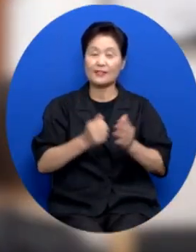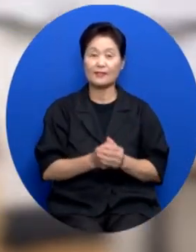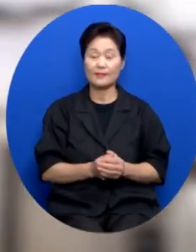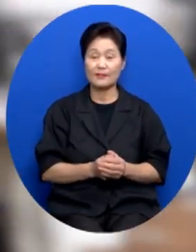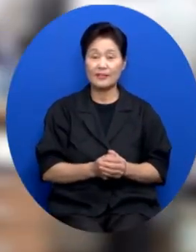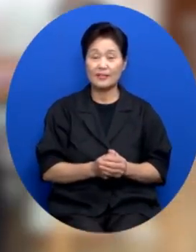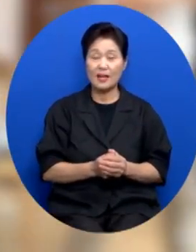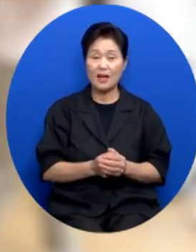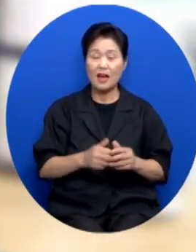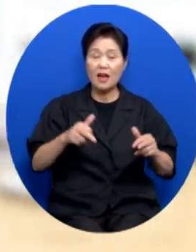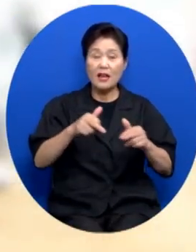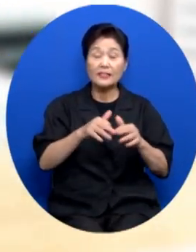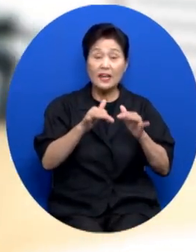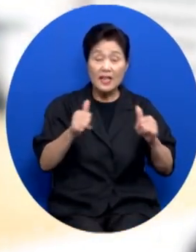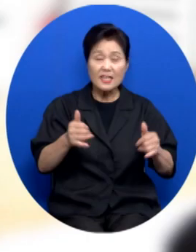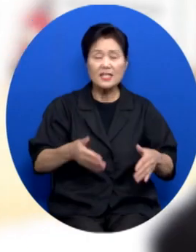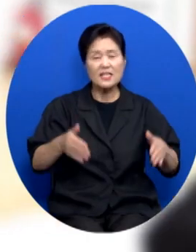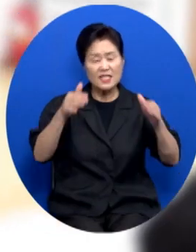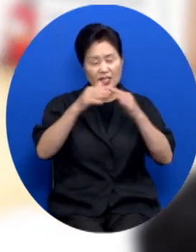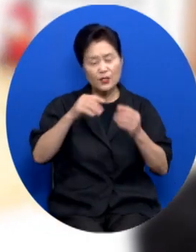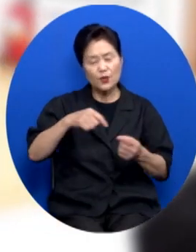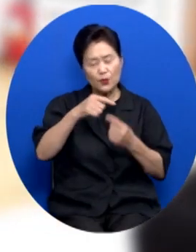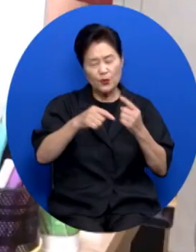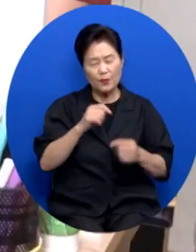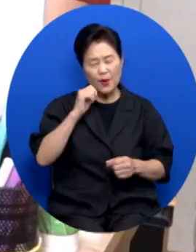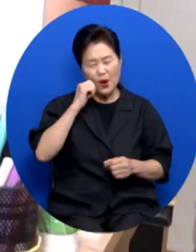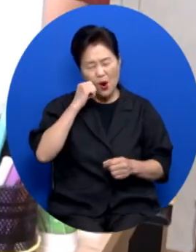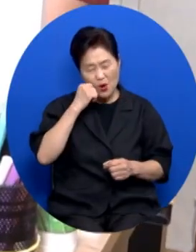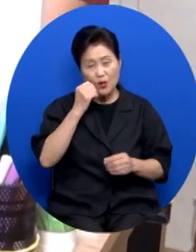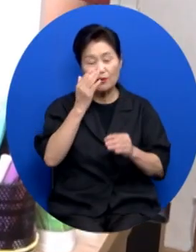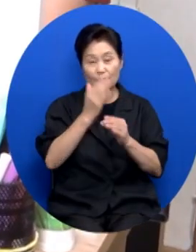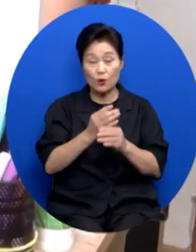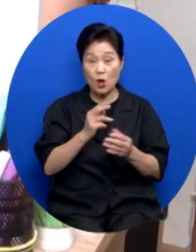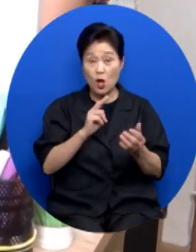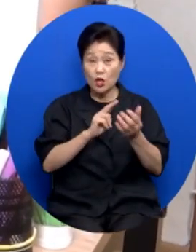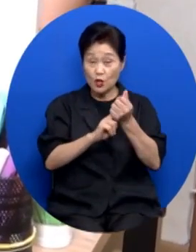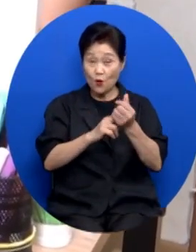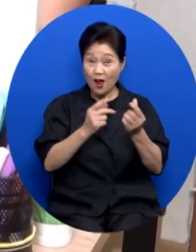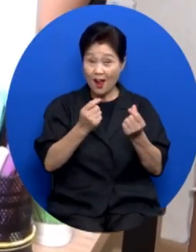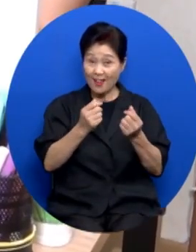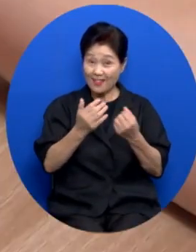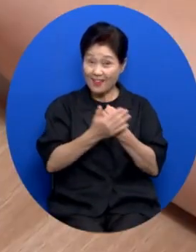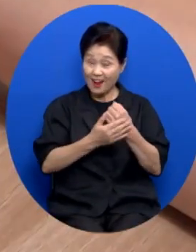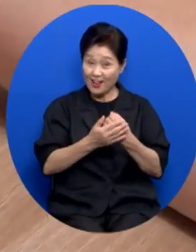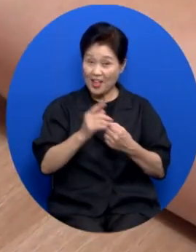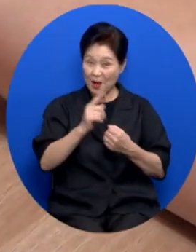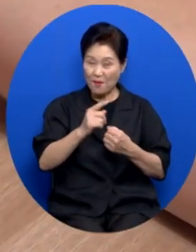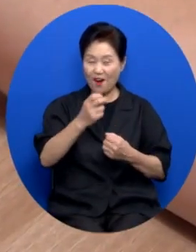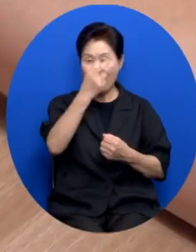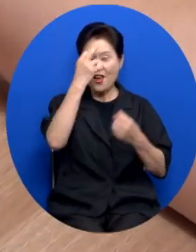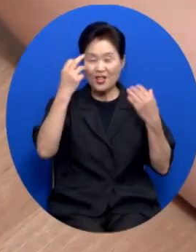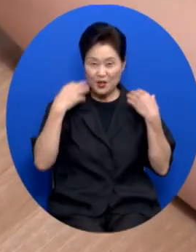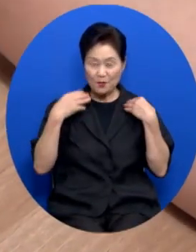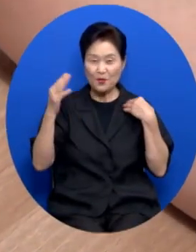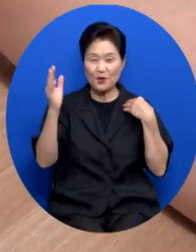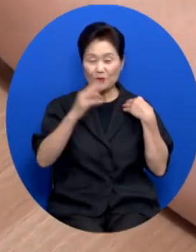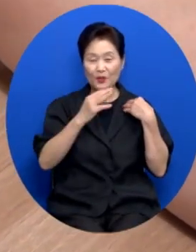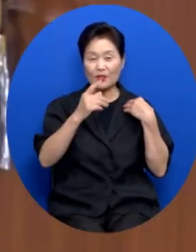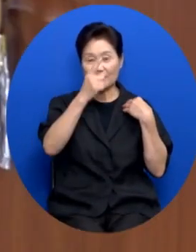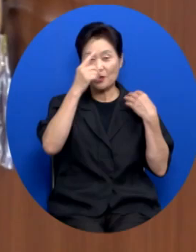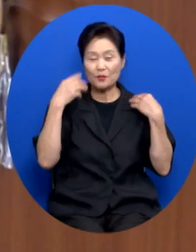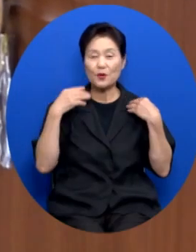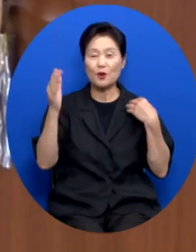미인과 장애인 시설을 운영하며 여러 어려움을 겪던 중 기적과도 같은 은혜가 이어져 정부의 사회복지법인 허가를